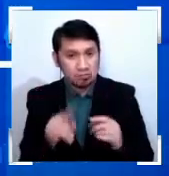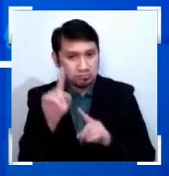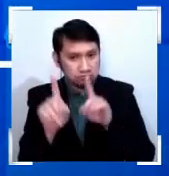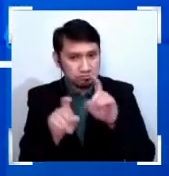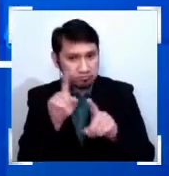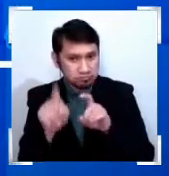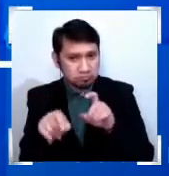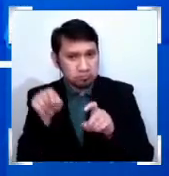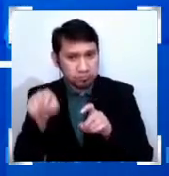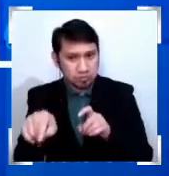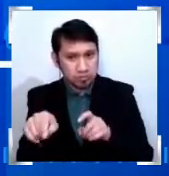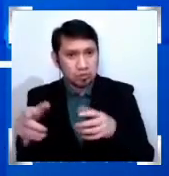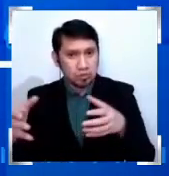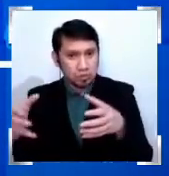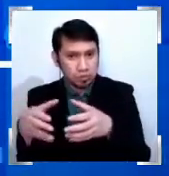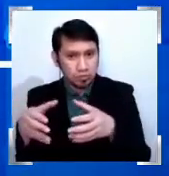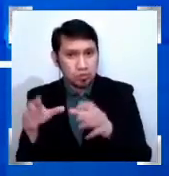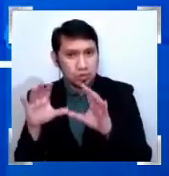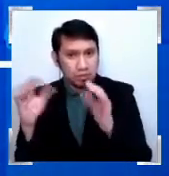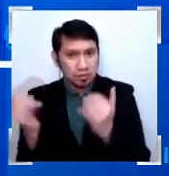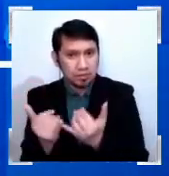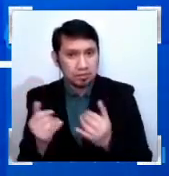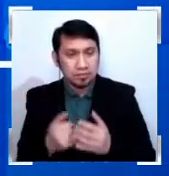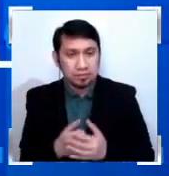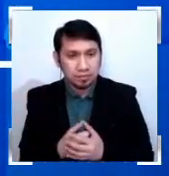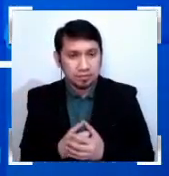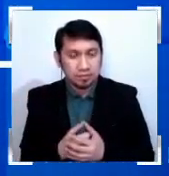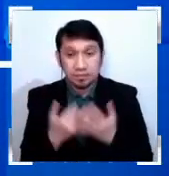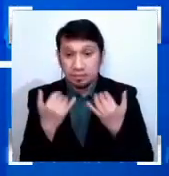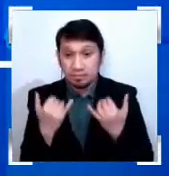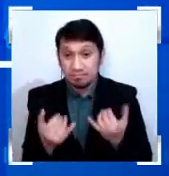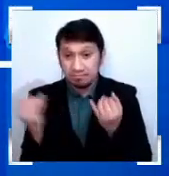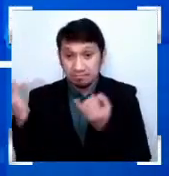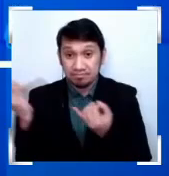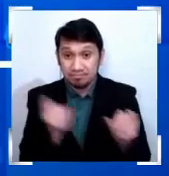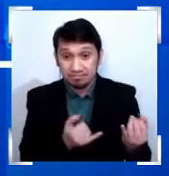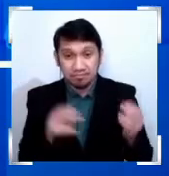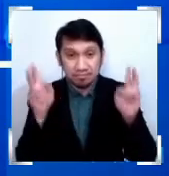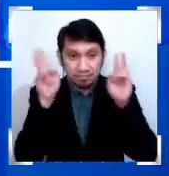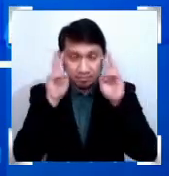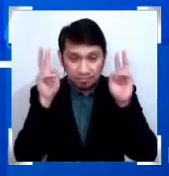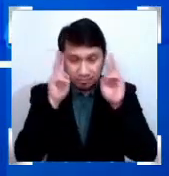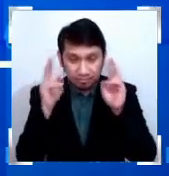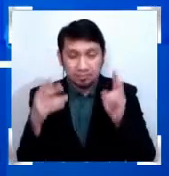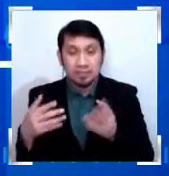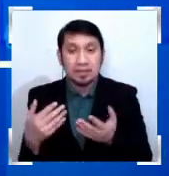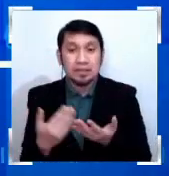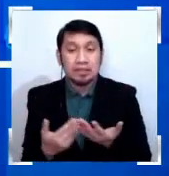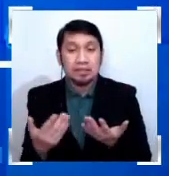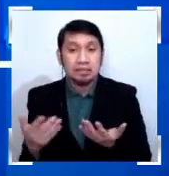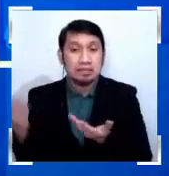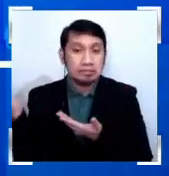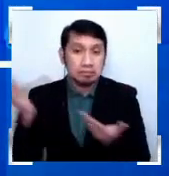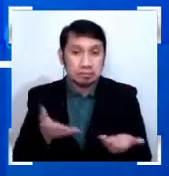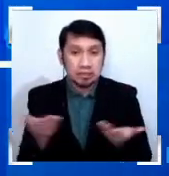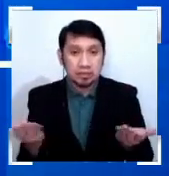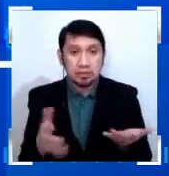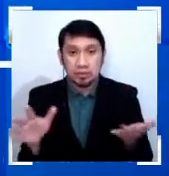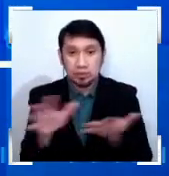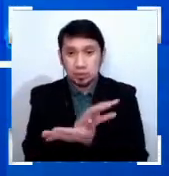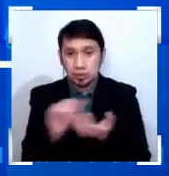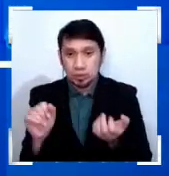ng operator ng quarry. Mga imported na gulay na ipinuslit umano sa bansa, sinira ng Bureau of Customs.